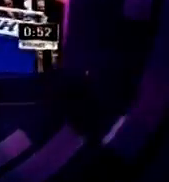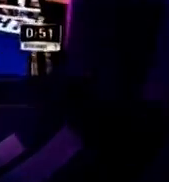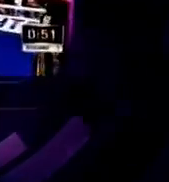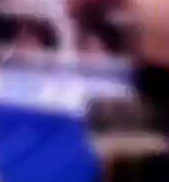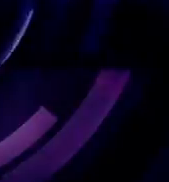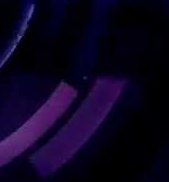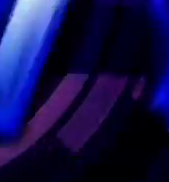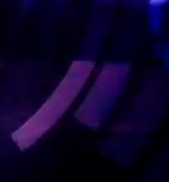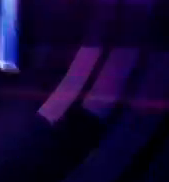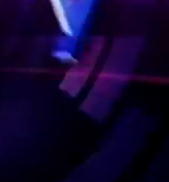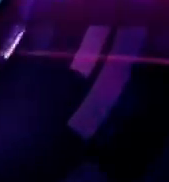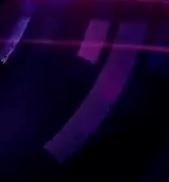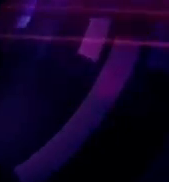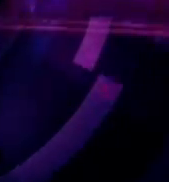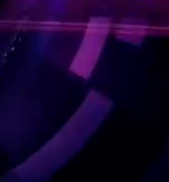Дякую за